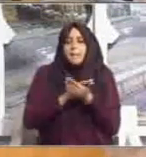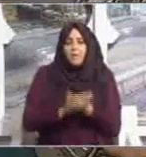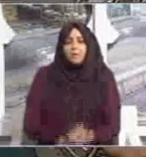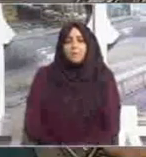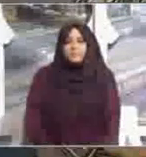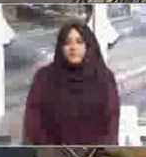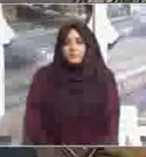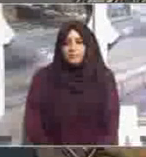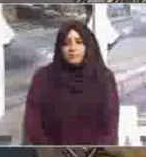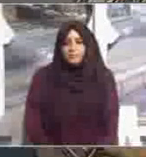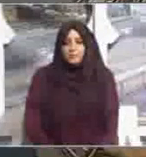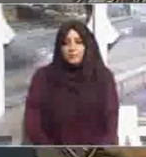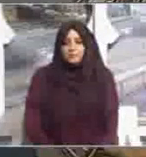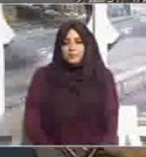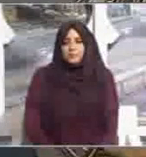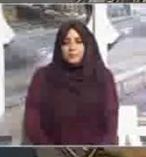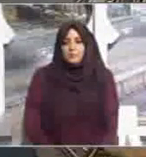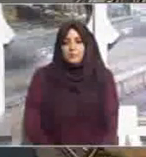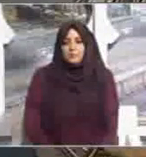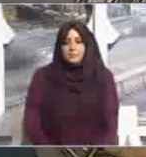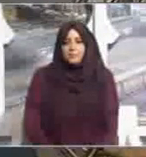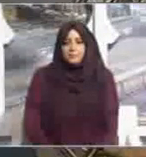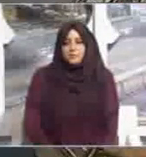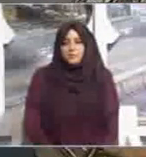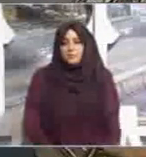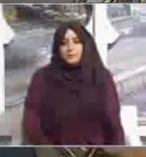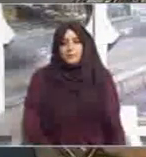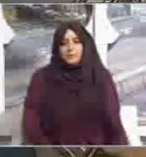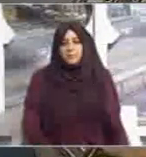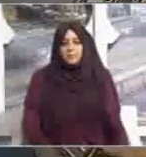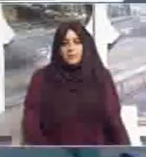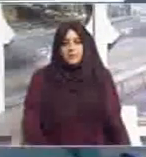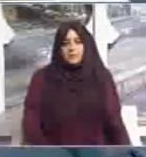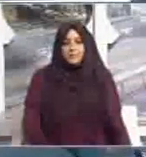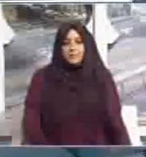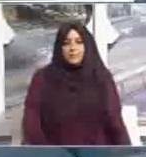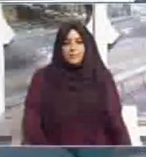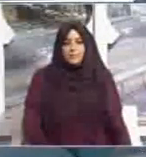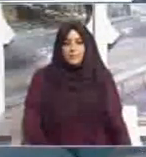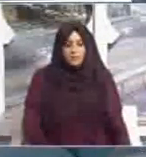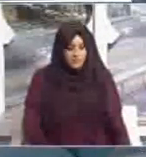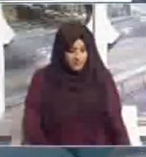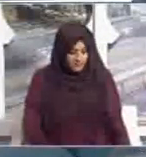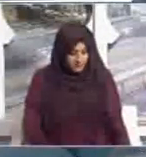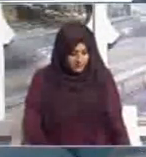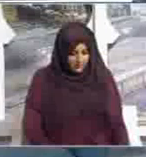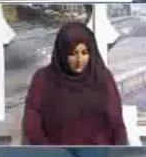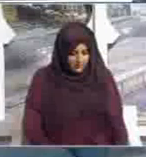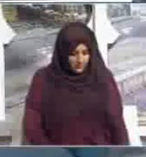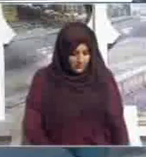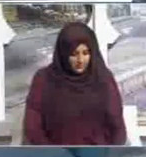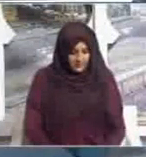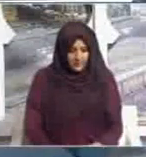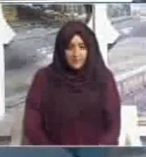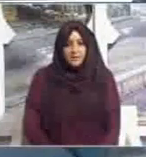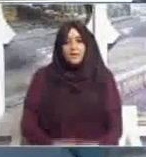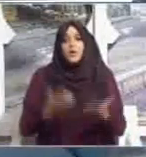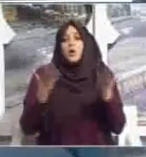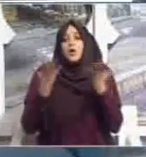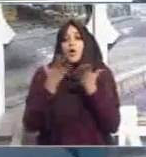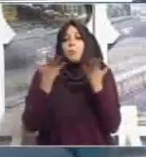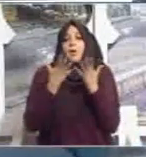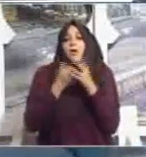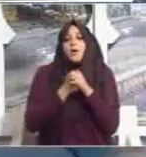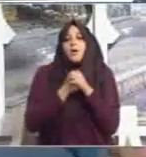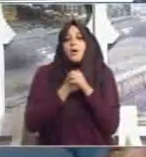يعطيك الصحه ان شاء الله. في ربي يهنيك. صح دكتور. اذا كيفاش تنصح هذه الام المكلومه مع زوجها؟ كيفاش دير